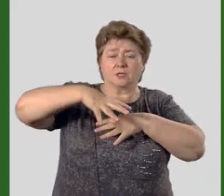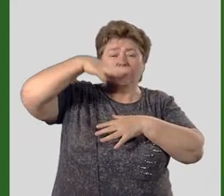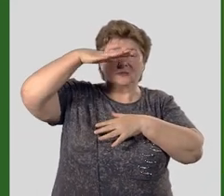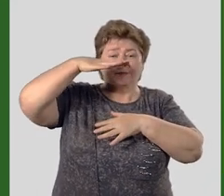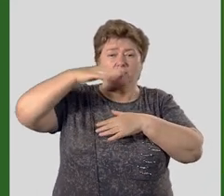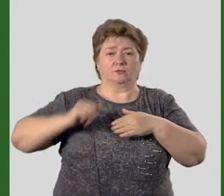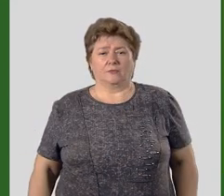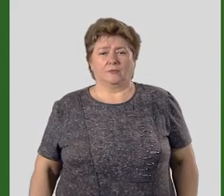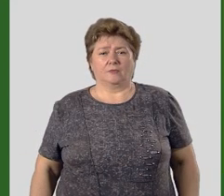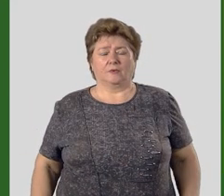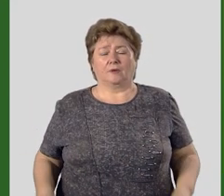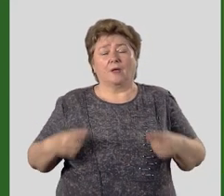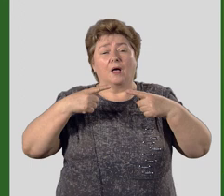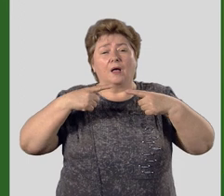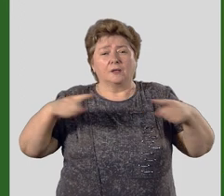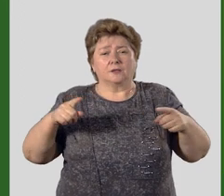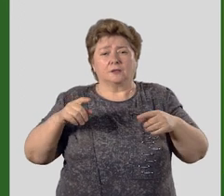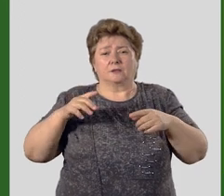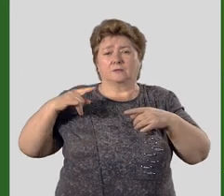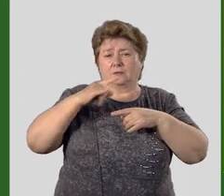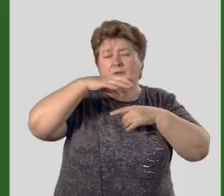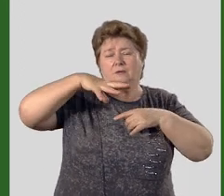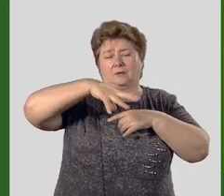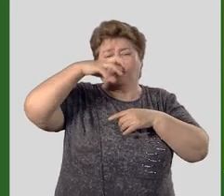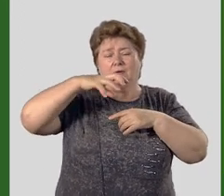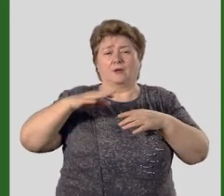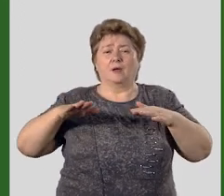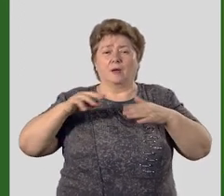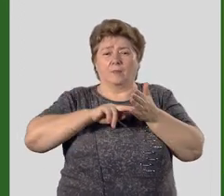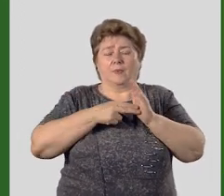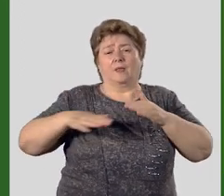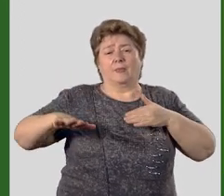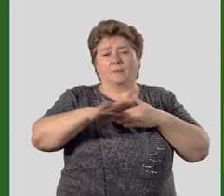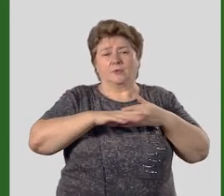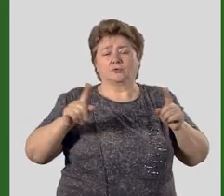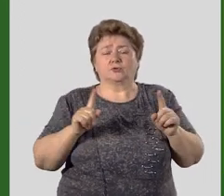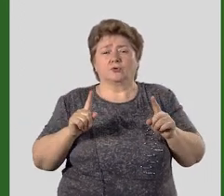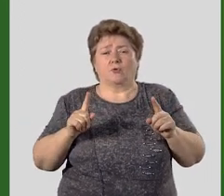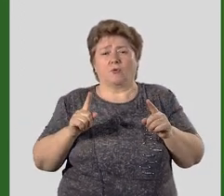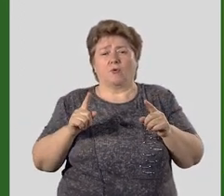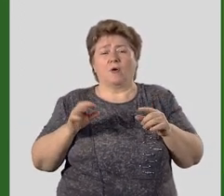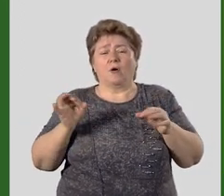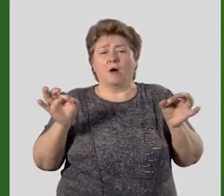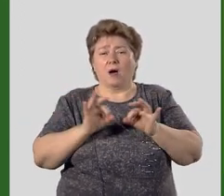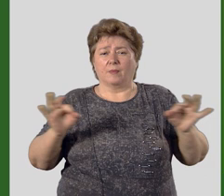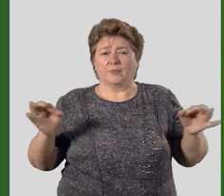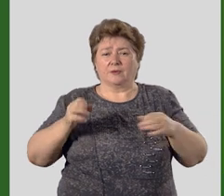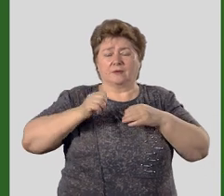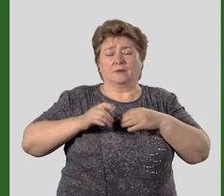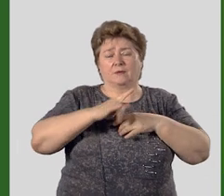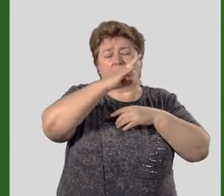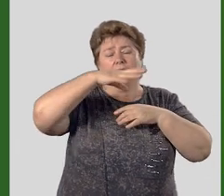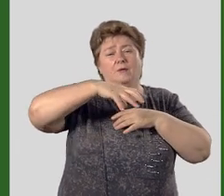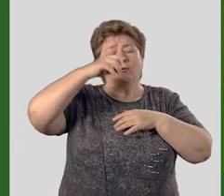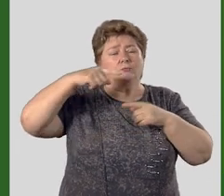сверху. Отличие аэрофотоснимка и плана местности в том, что объекты на аэрофотоснимке